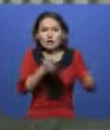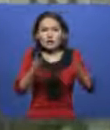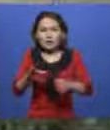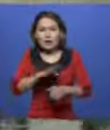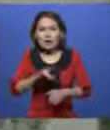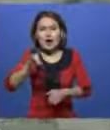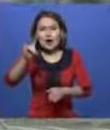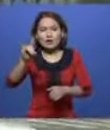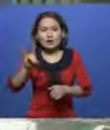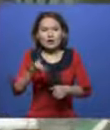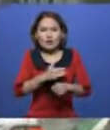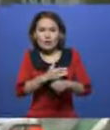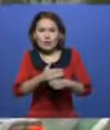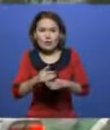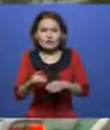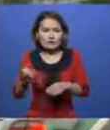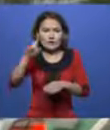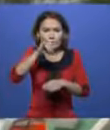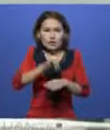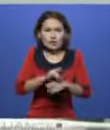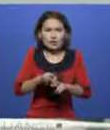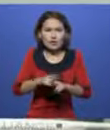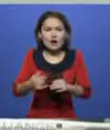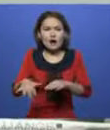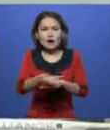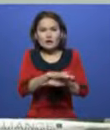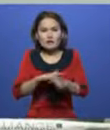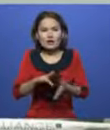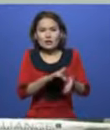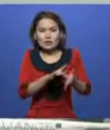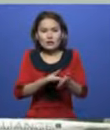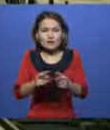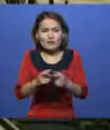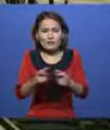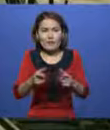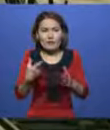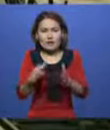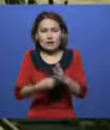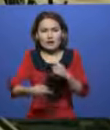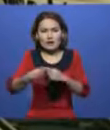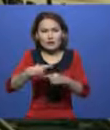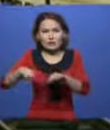тасымалдаушы компаниялар жолаушыларға билет құнын қайтарып беруге не ұшу күнін ауыстыруды ұсынды.